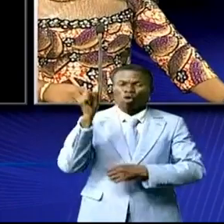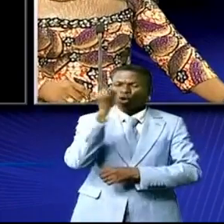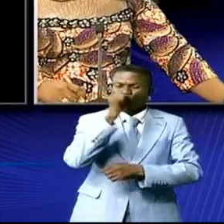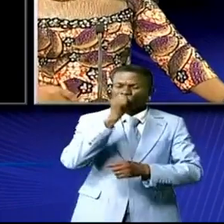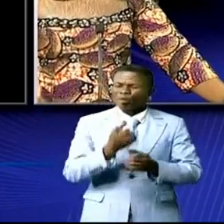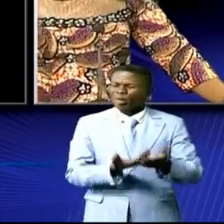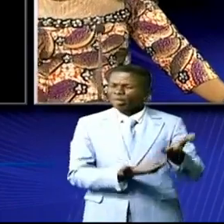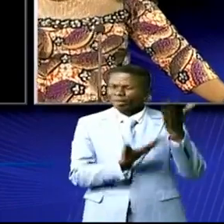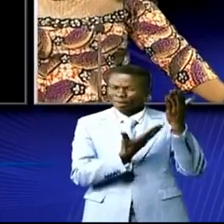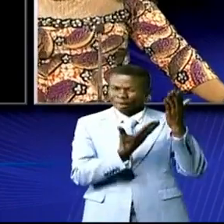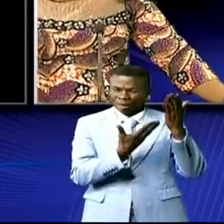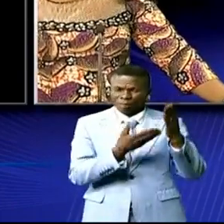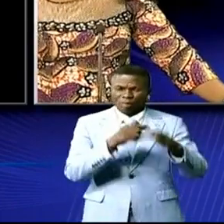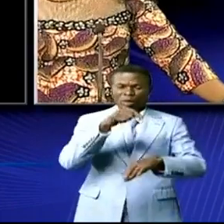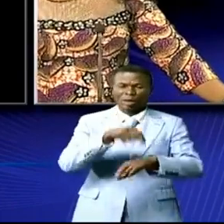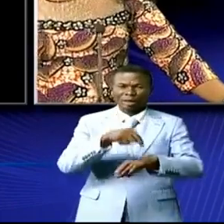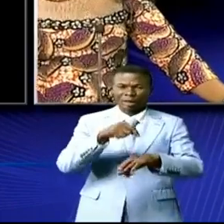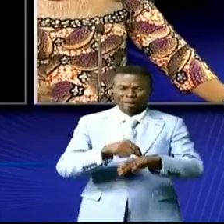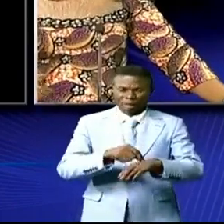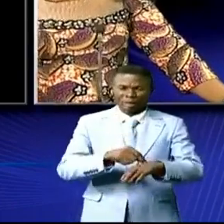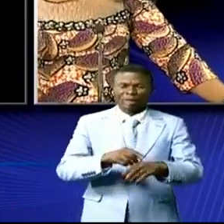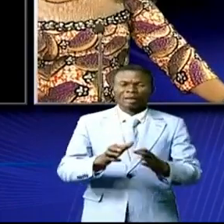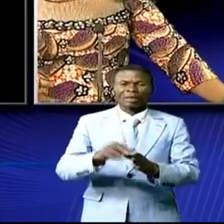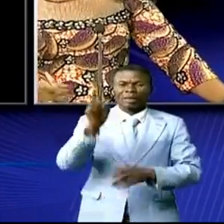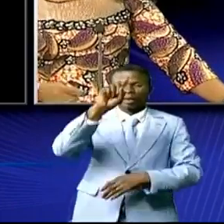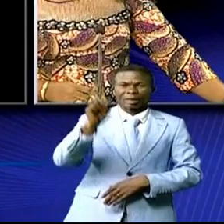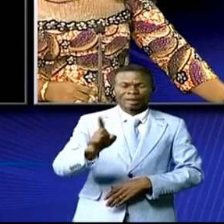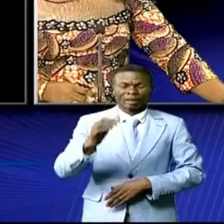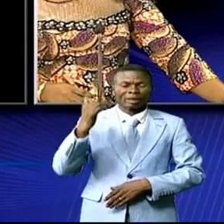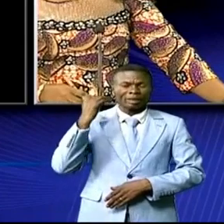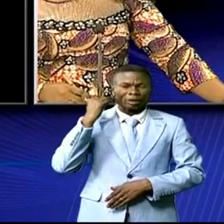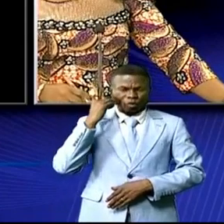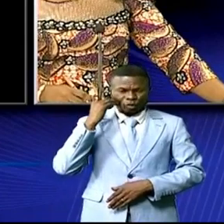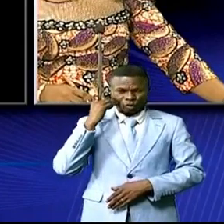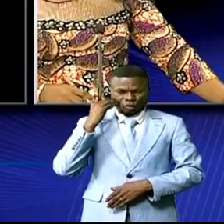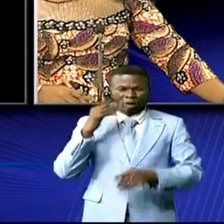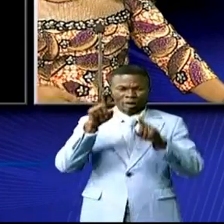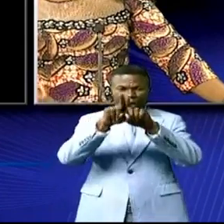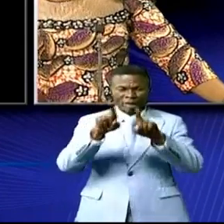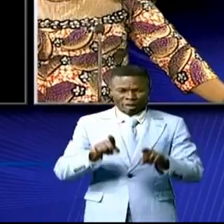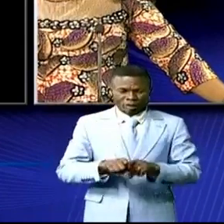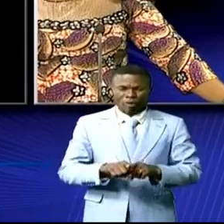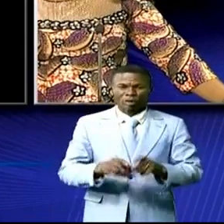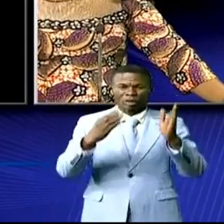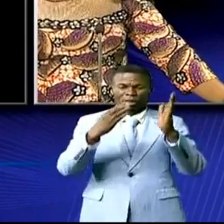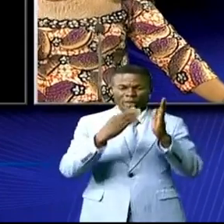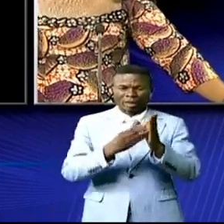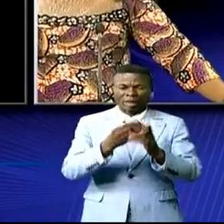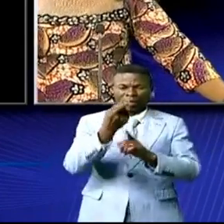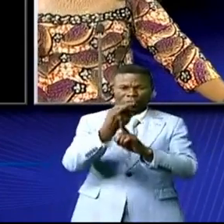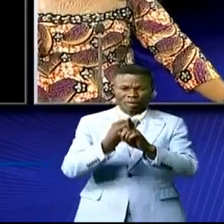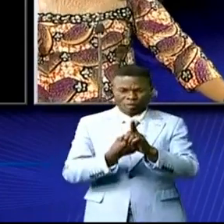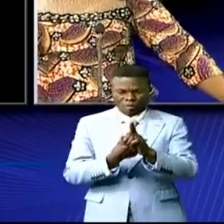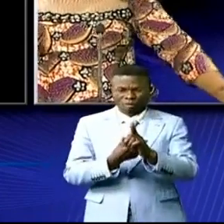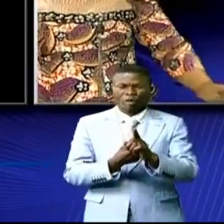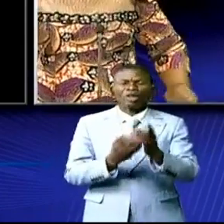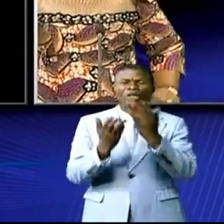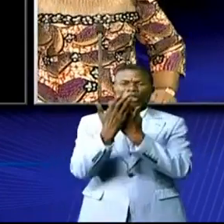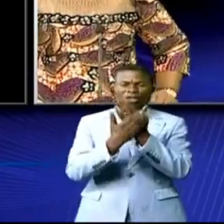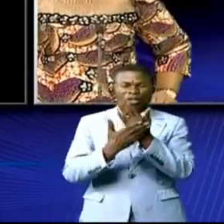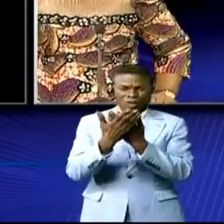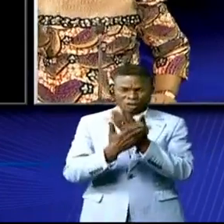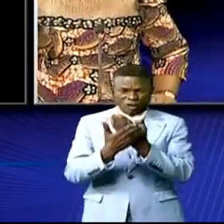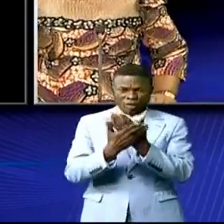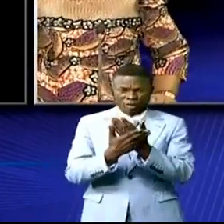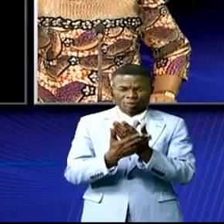blaise bull et autres vont replonger les minots mal dont l'histoire de la musique des années 80 et 90 ce